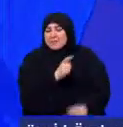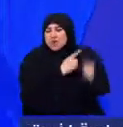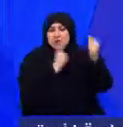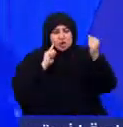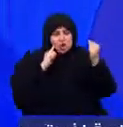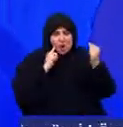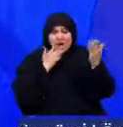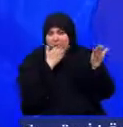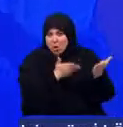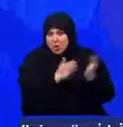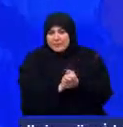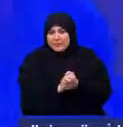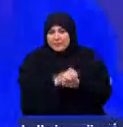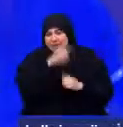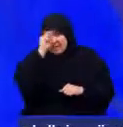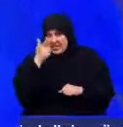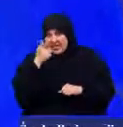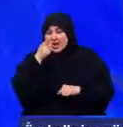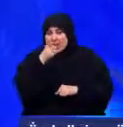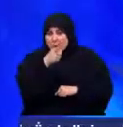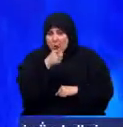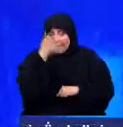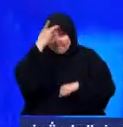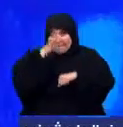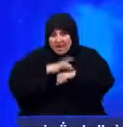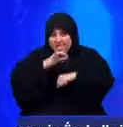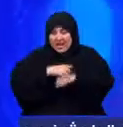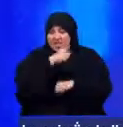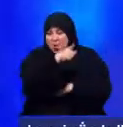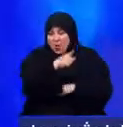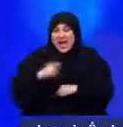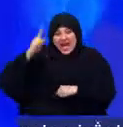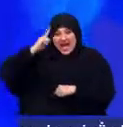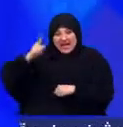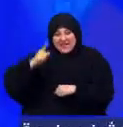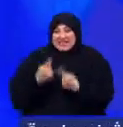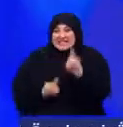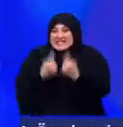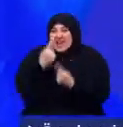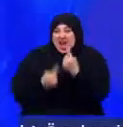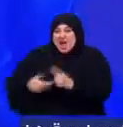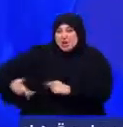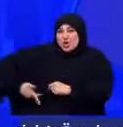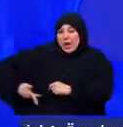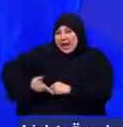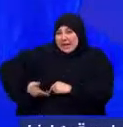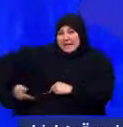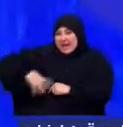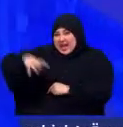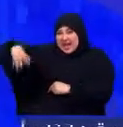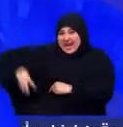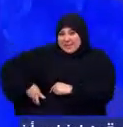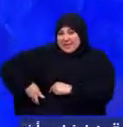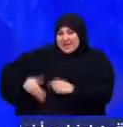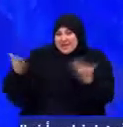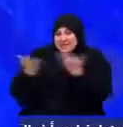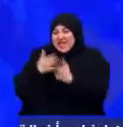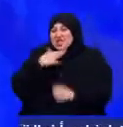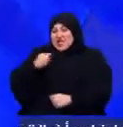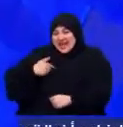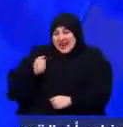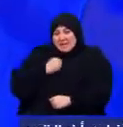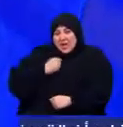مثلا أعضاء مثل زراعة الأعضاء. وعند هذه